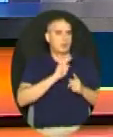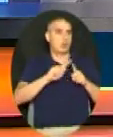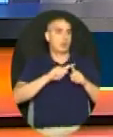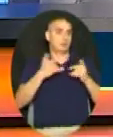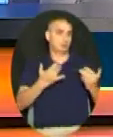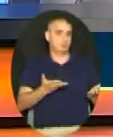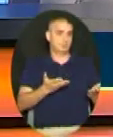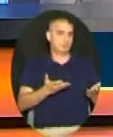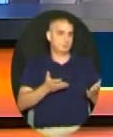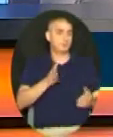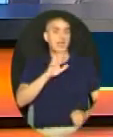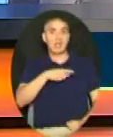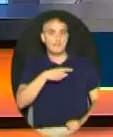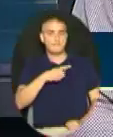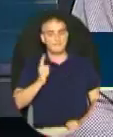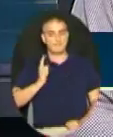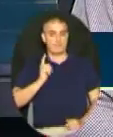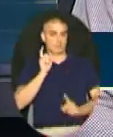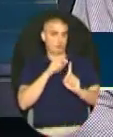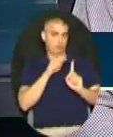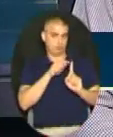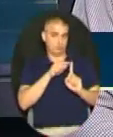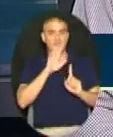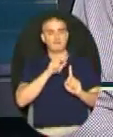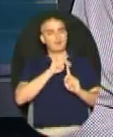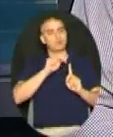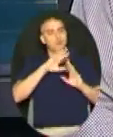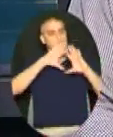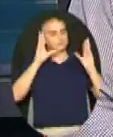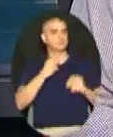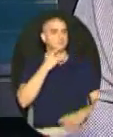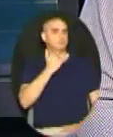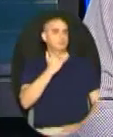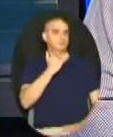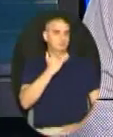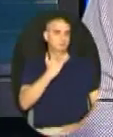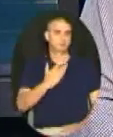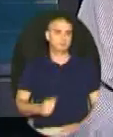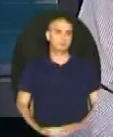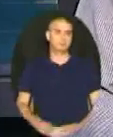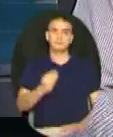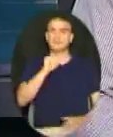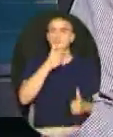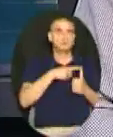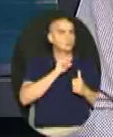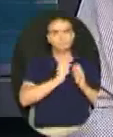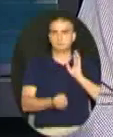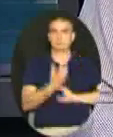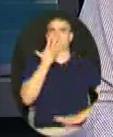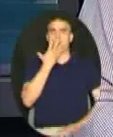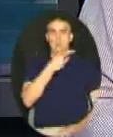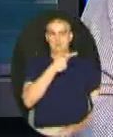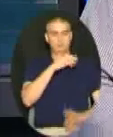בחודשים האלה, גם פרסונלית וגם בנושאים. נכון. הדבר הראשון והבולט